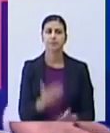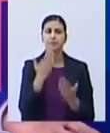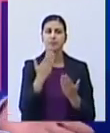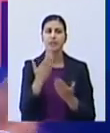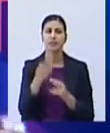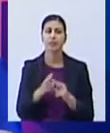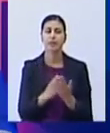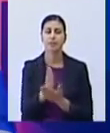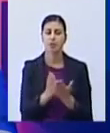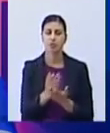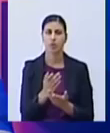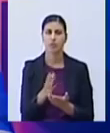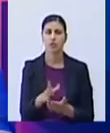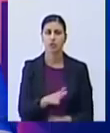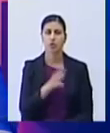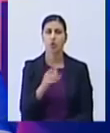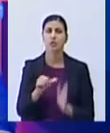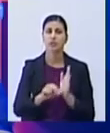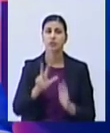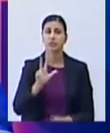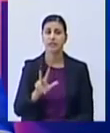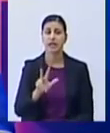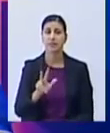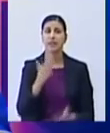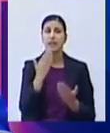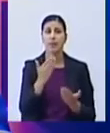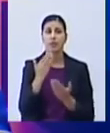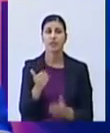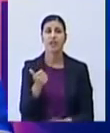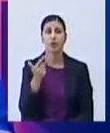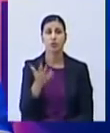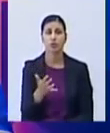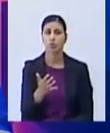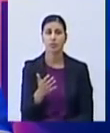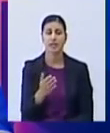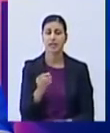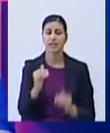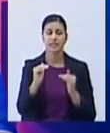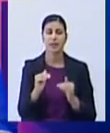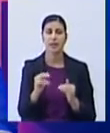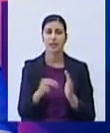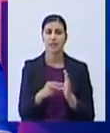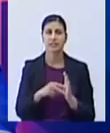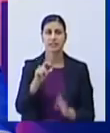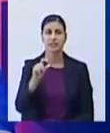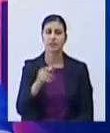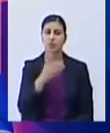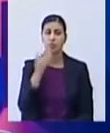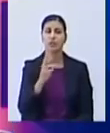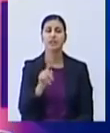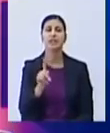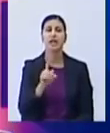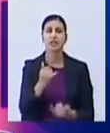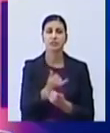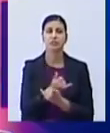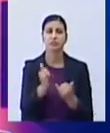ამ მიმართულებით ჩნდებოდა. 63 გამოკითხულთ რაოდენობიდან არ არის დაბალი ციფრი და ამ მიმართულებით რას თავაზობთ